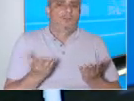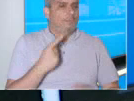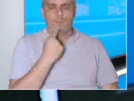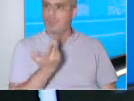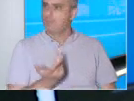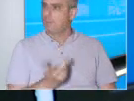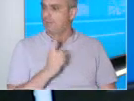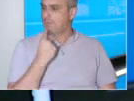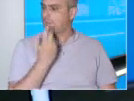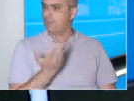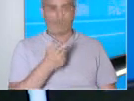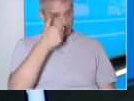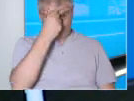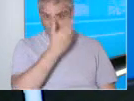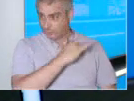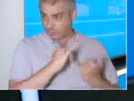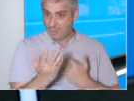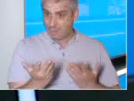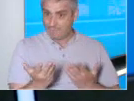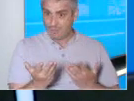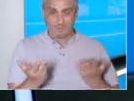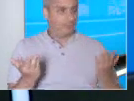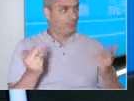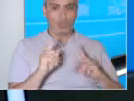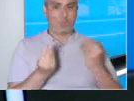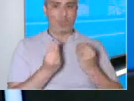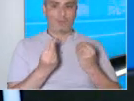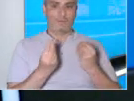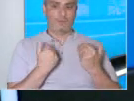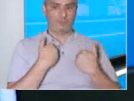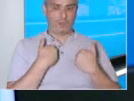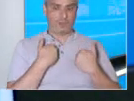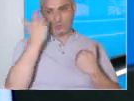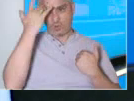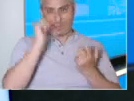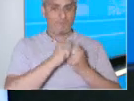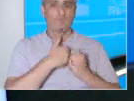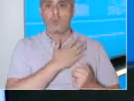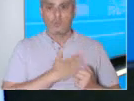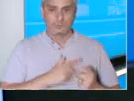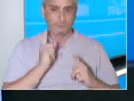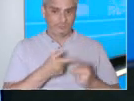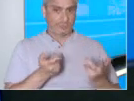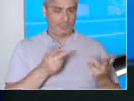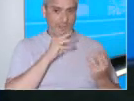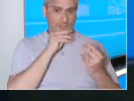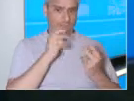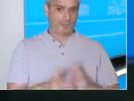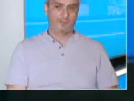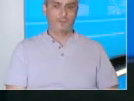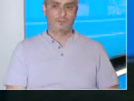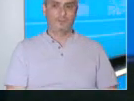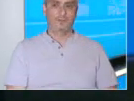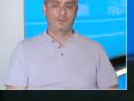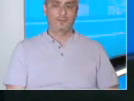לך? מה, מי אמר לך? גדעון סער לוי? לא כל דבר, לא כל דבר שאנחנו חולמים ורוצים, צריך לבוא ולדבר עליו, אבל אני